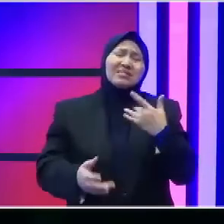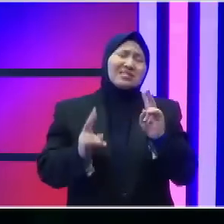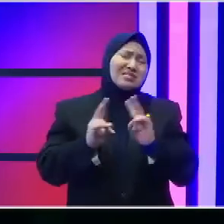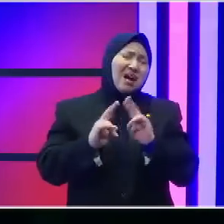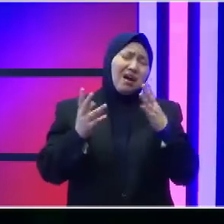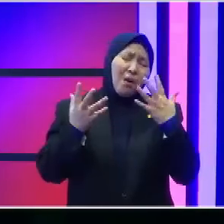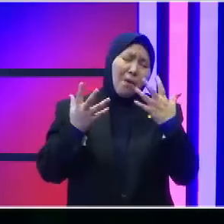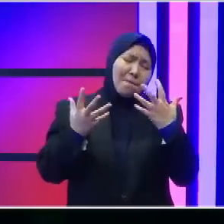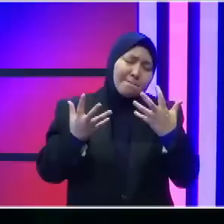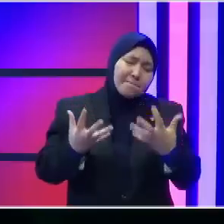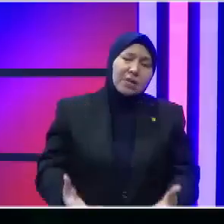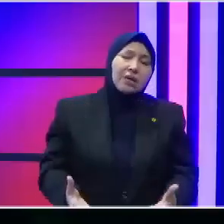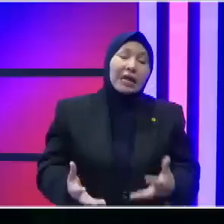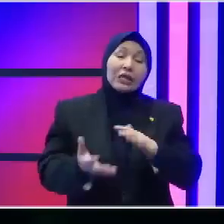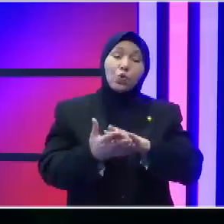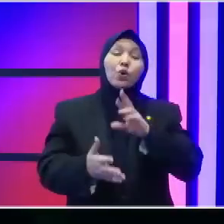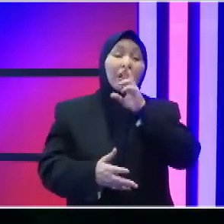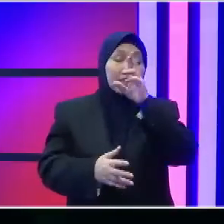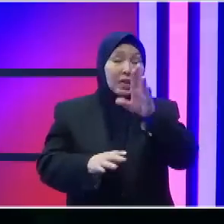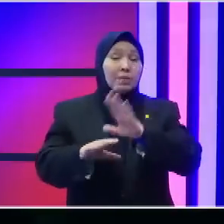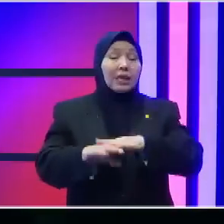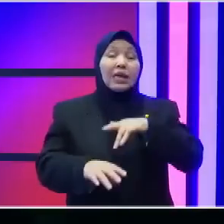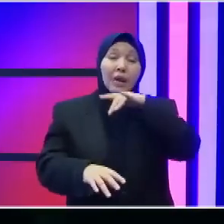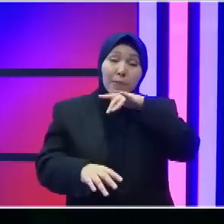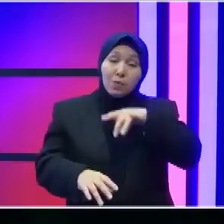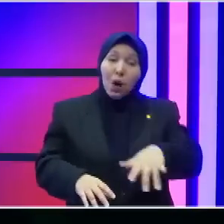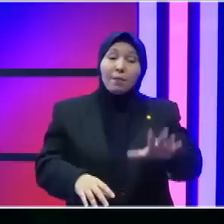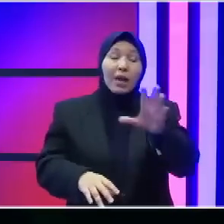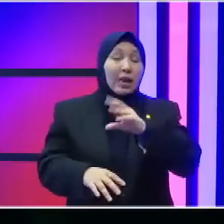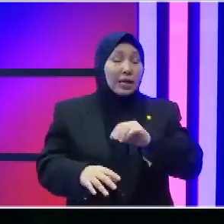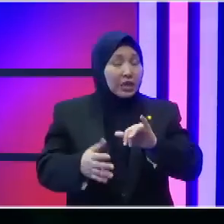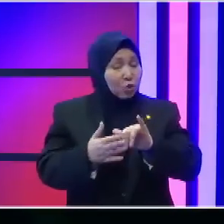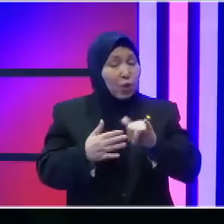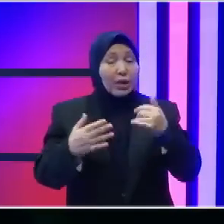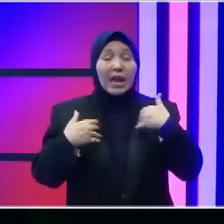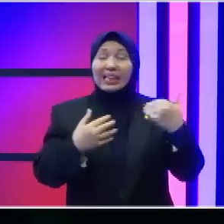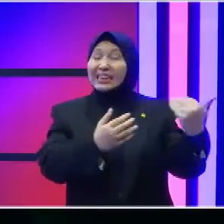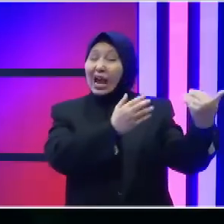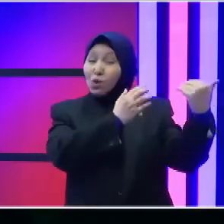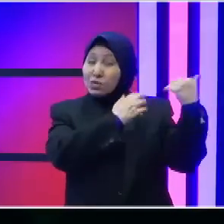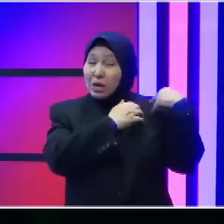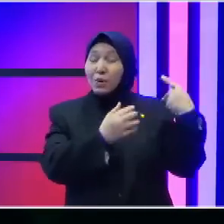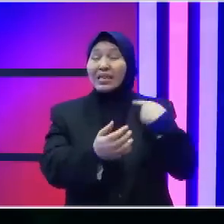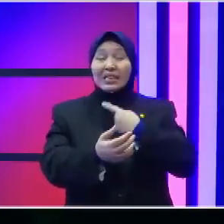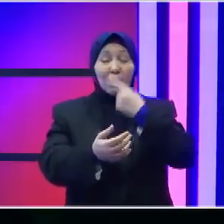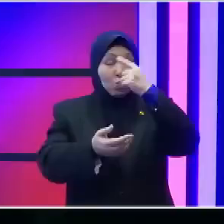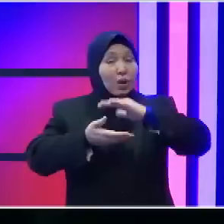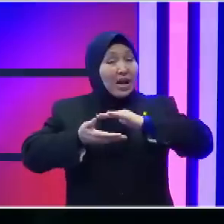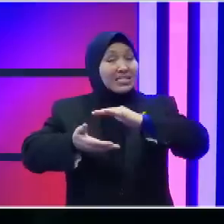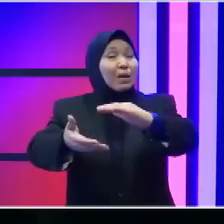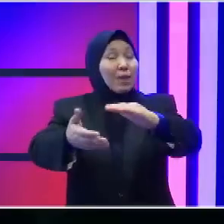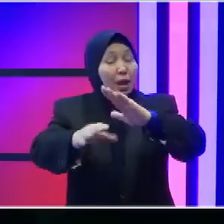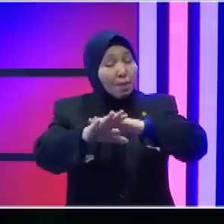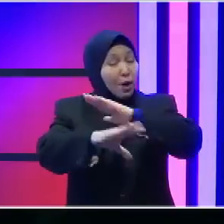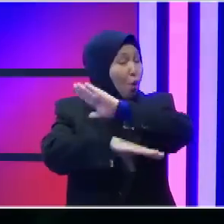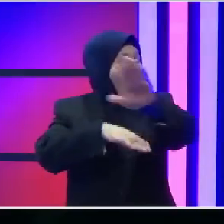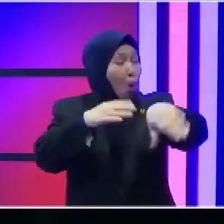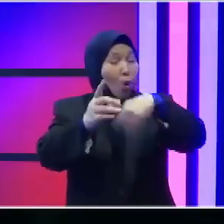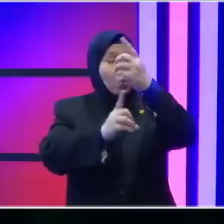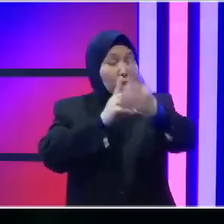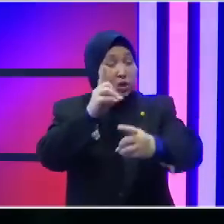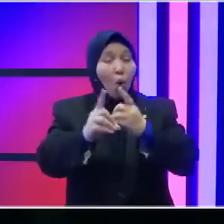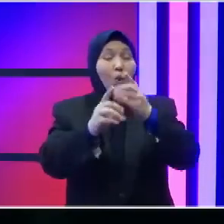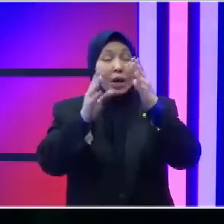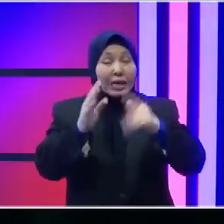berat. Itu adalah realiti kepada Nabi Muhammad. Dan bila kita tahu ia adalah tanggungjawab kita nak sampaikan pada seluruh dunia saatnya, orang